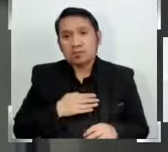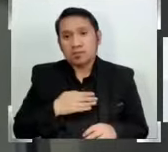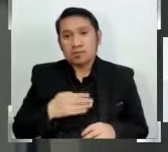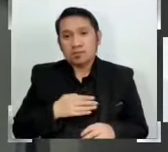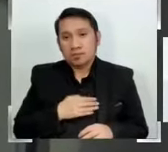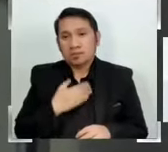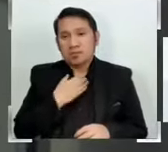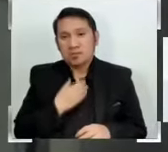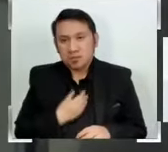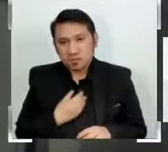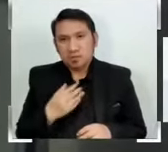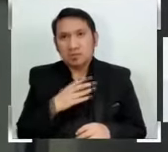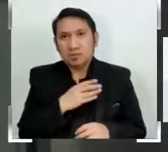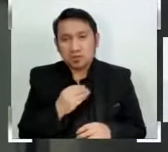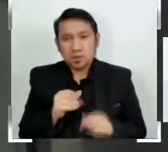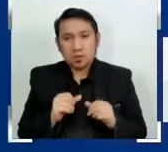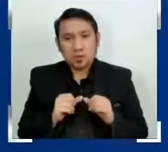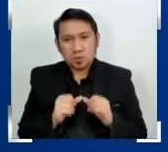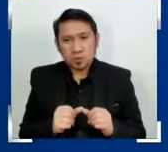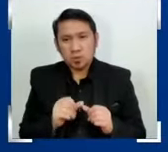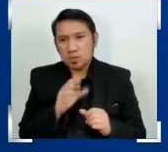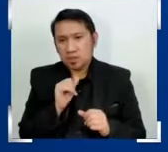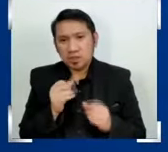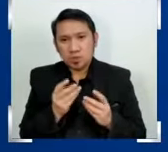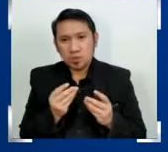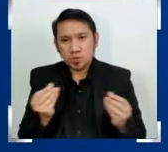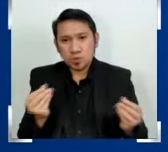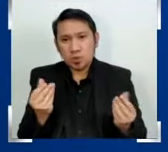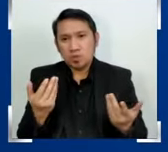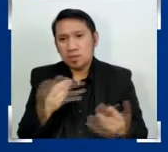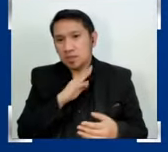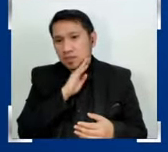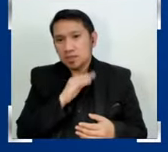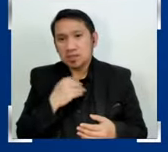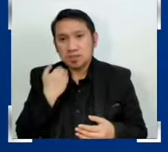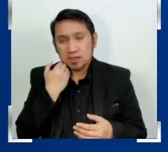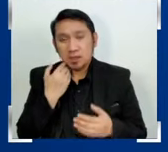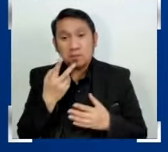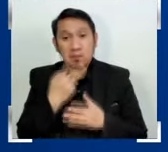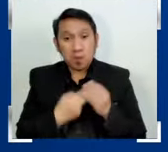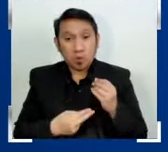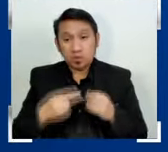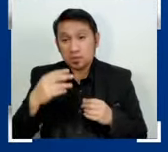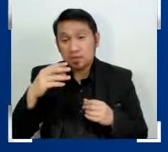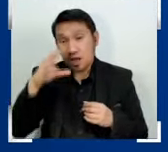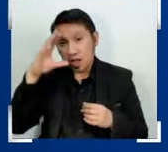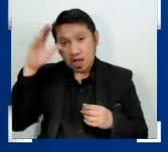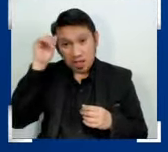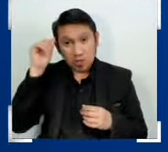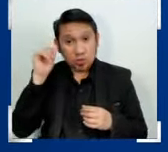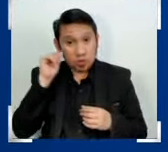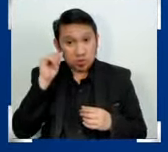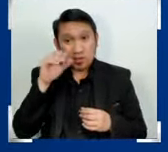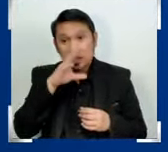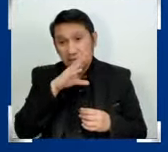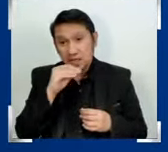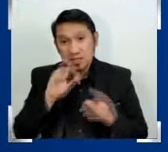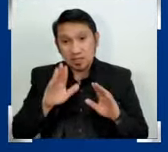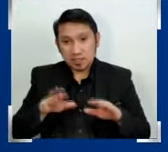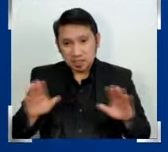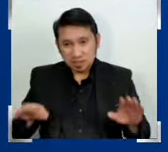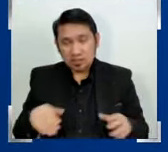at nagpapatuloy o hindi gumagaling na lagnat. Sa parehong bata at matanda, talagang malaking tulong po kung